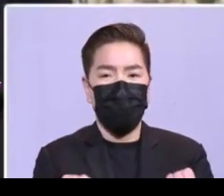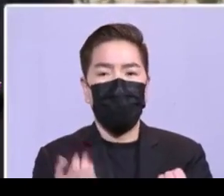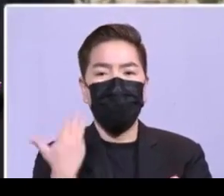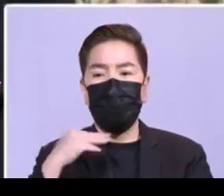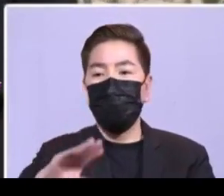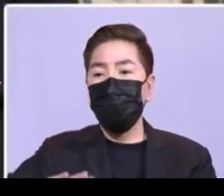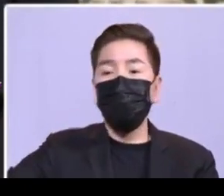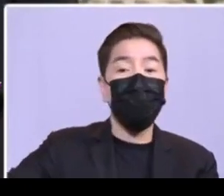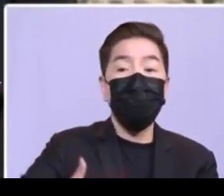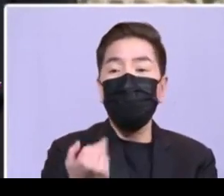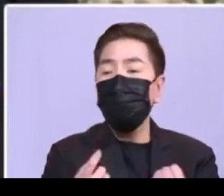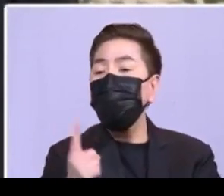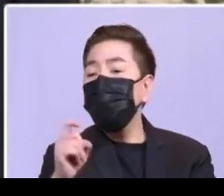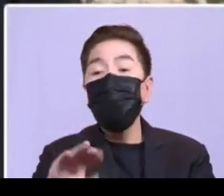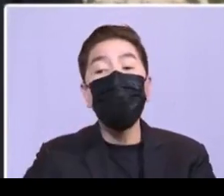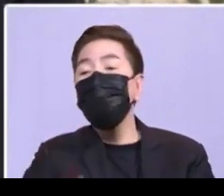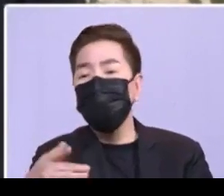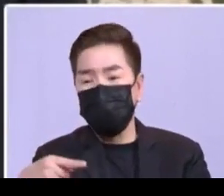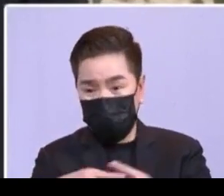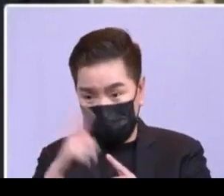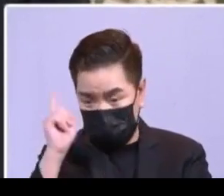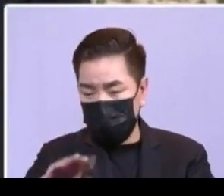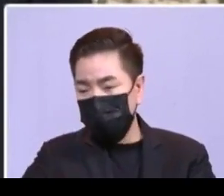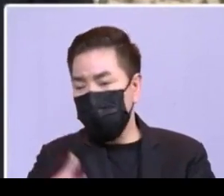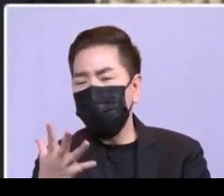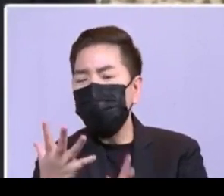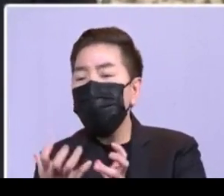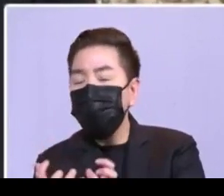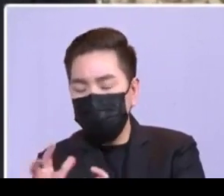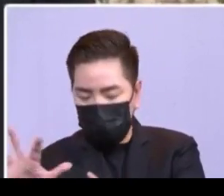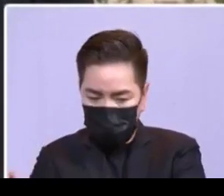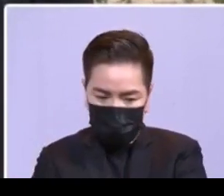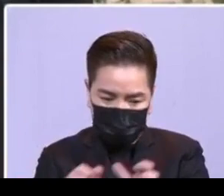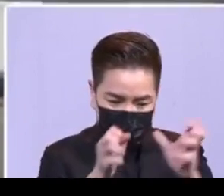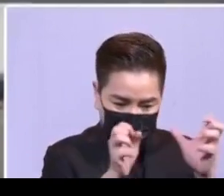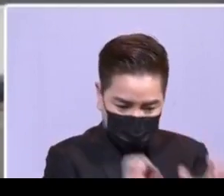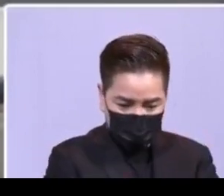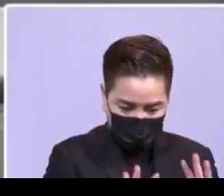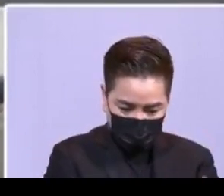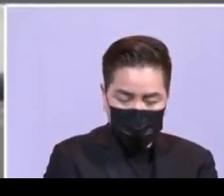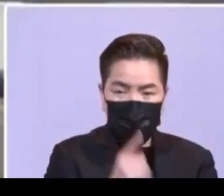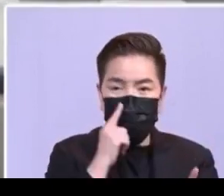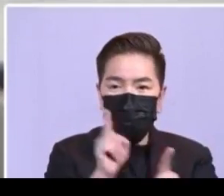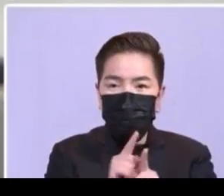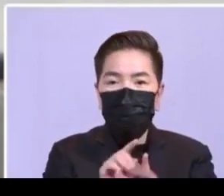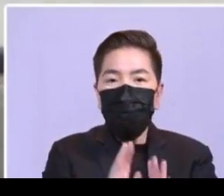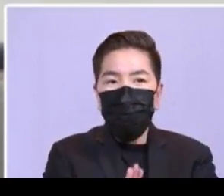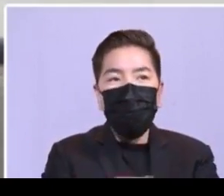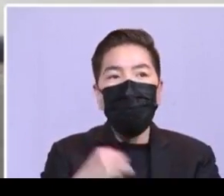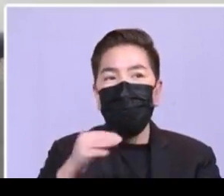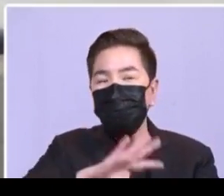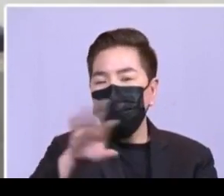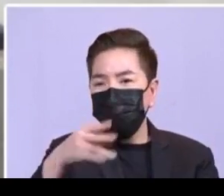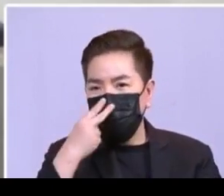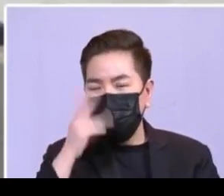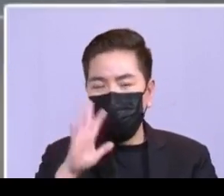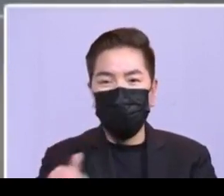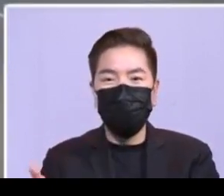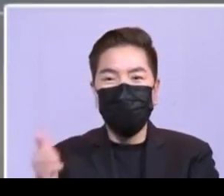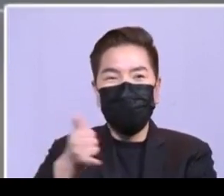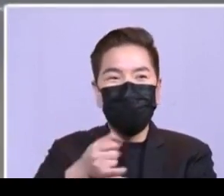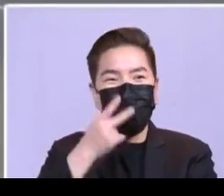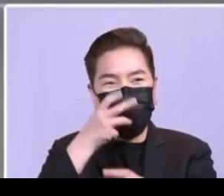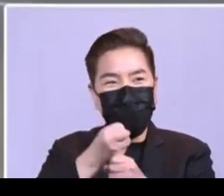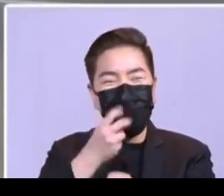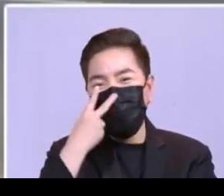ที่ได้รับอุบัติเหตุจริงๆเนี่ยเป็นซากรถนี่นะฮะ มาตั้งไว้เหมือนเป็นม็อกอัพ ไอตัวข้างบนเนี่ยน่ากลัว